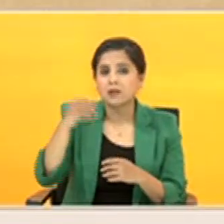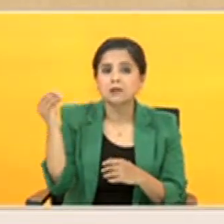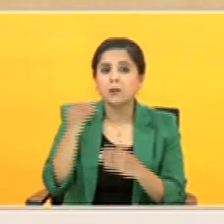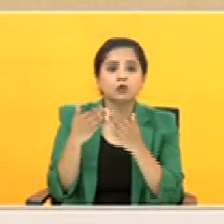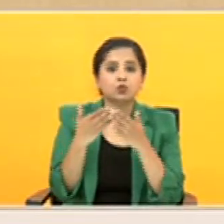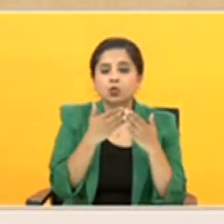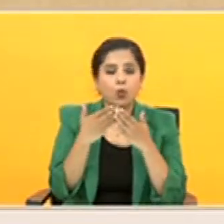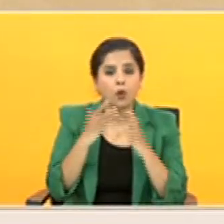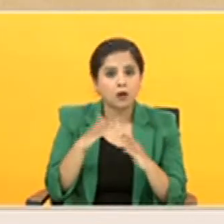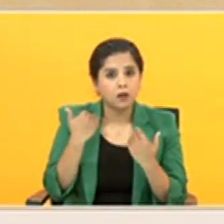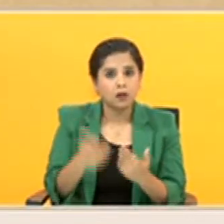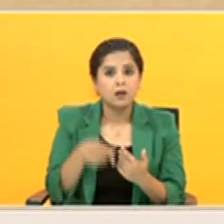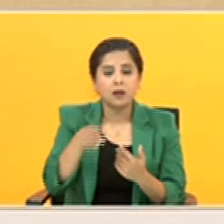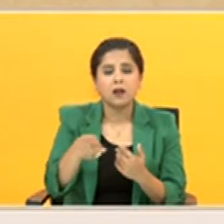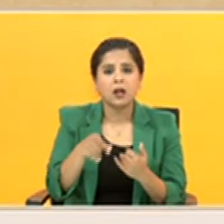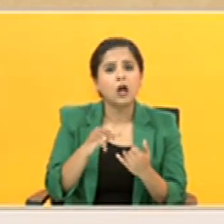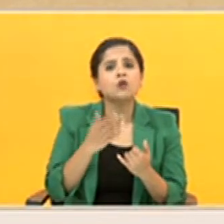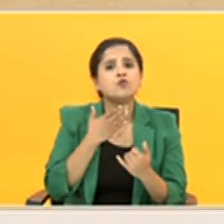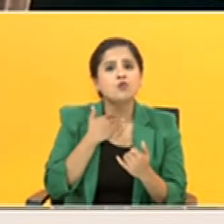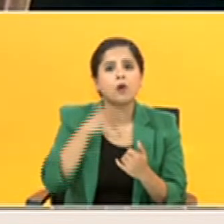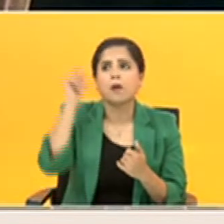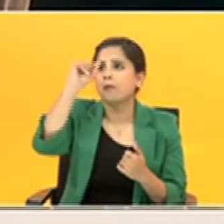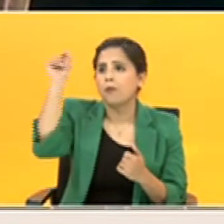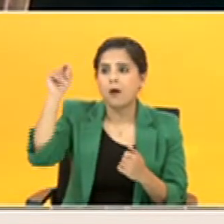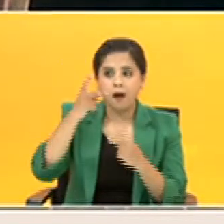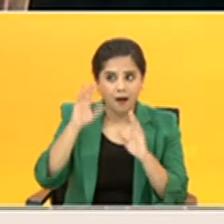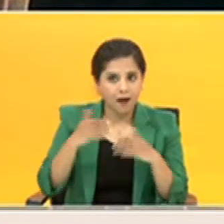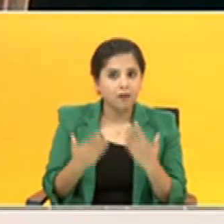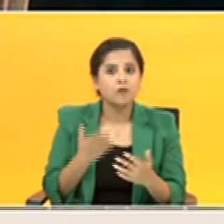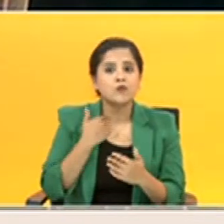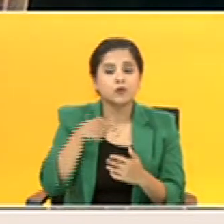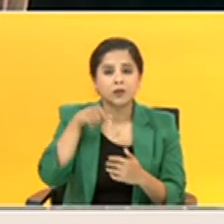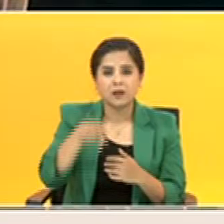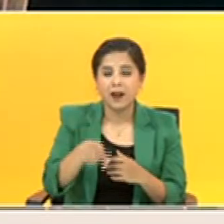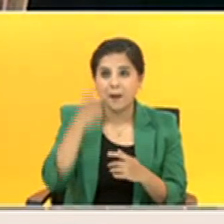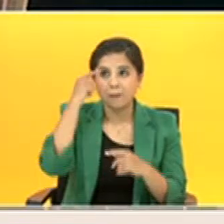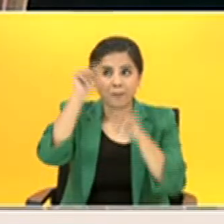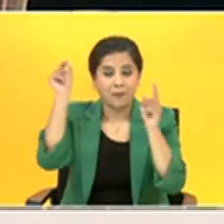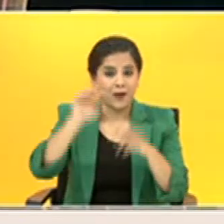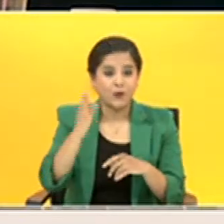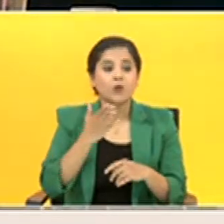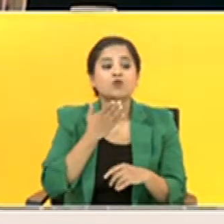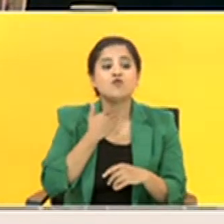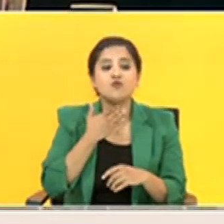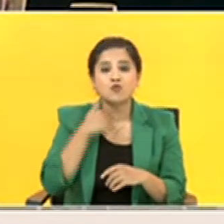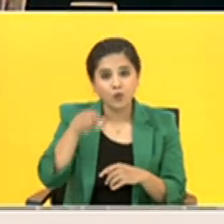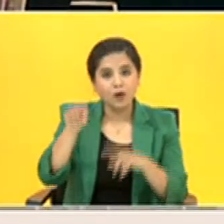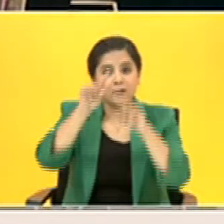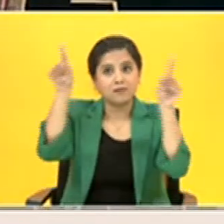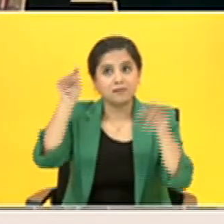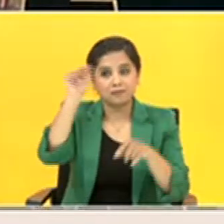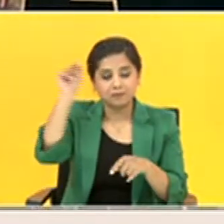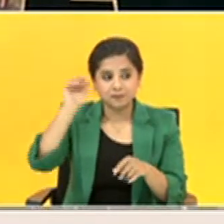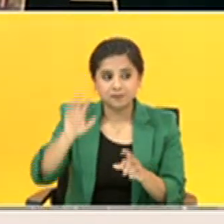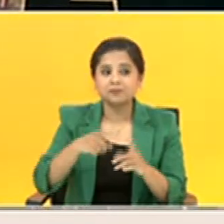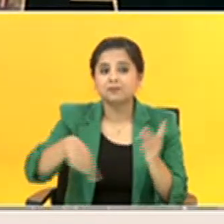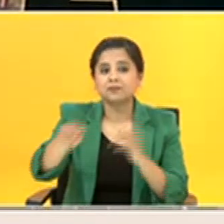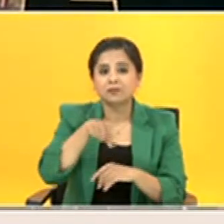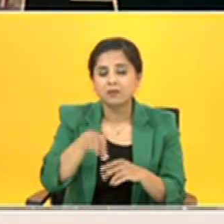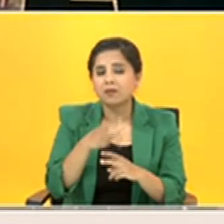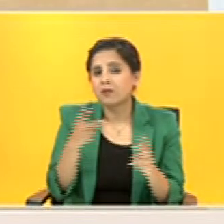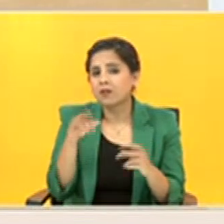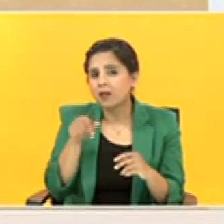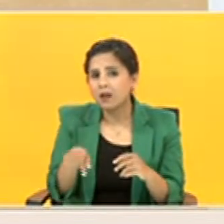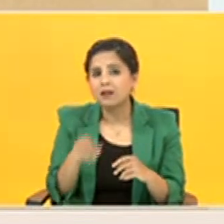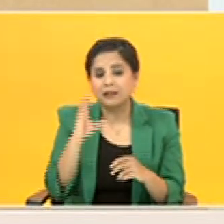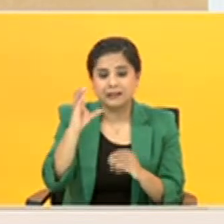में शुगर बोर्ड भी लगाया जा रहा है। ब्लैक बोर्ड नहीं, शुगर बोर्ड। CBSE की इस अनोखी